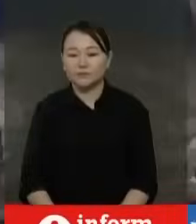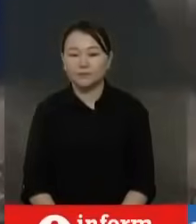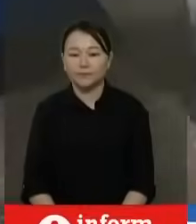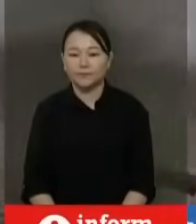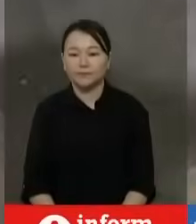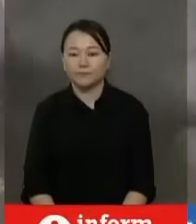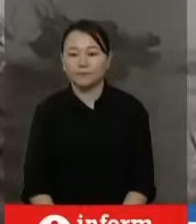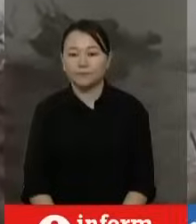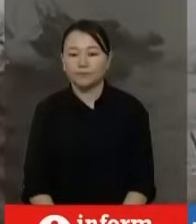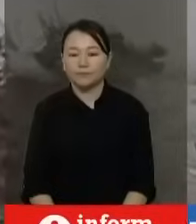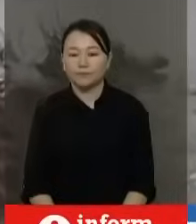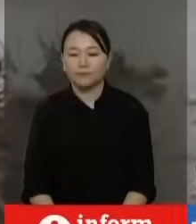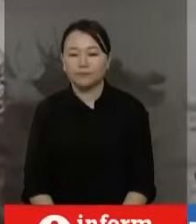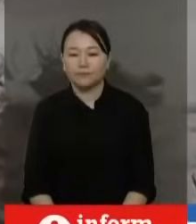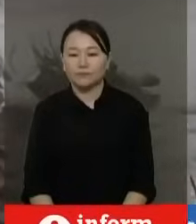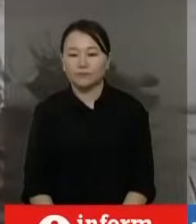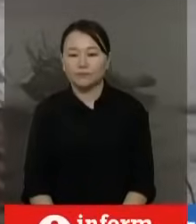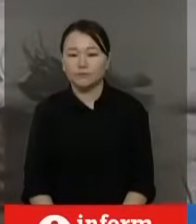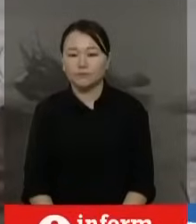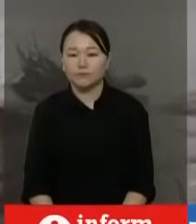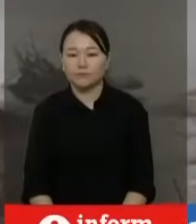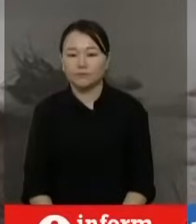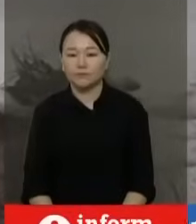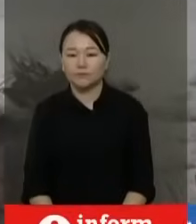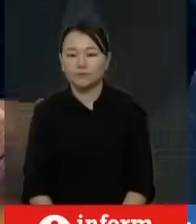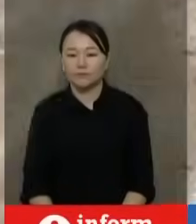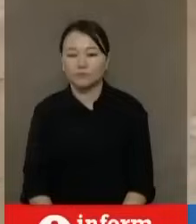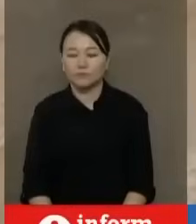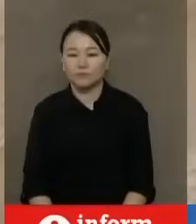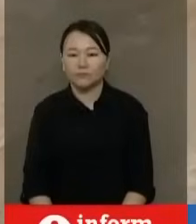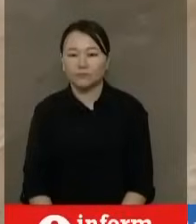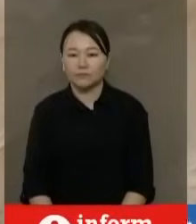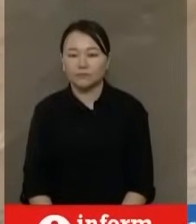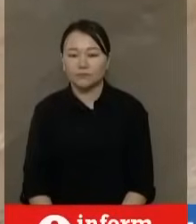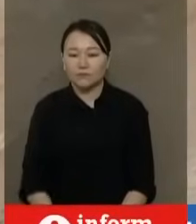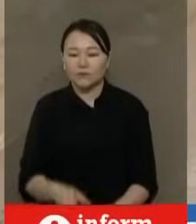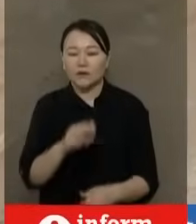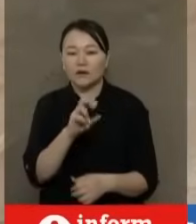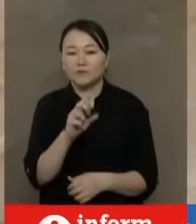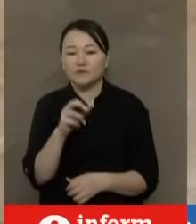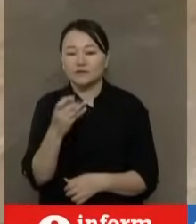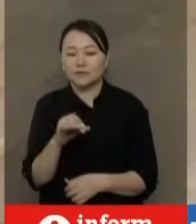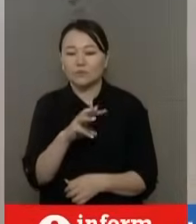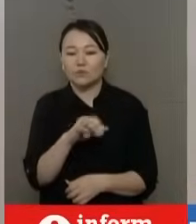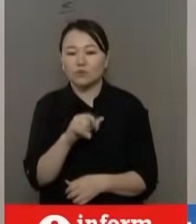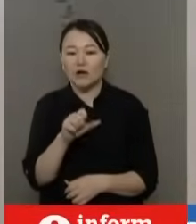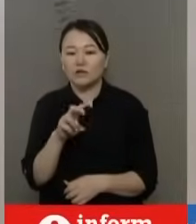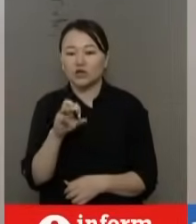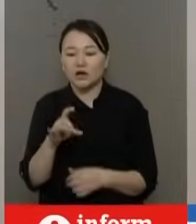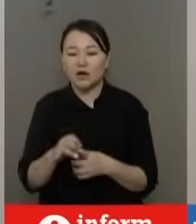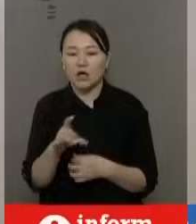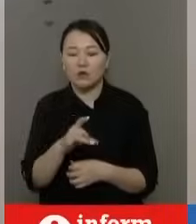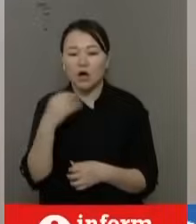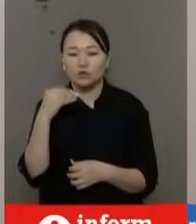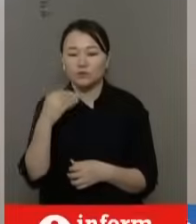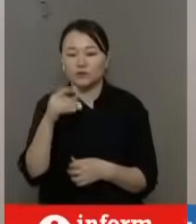Нина Шапо, Жанибек Акимжан, Информбюро, Костанайская область. В Кабдинском и Мугалжарском районах Актюбинской области